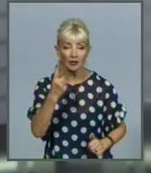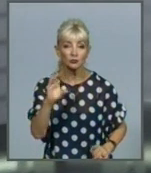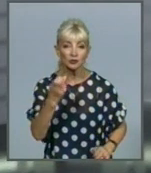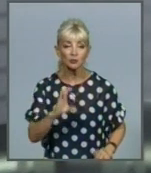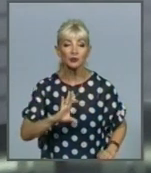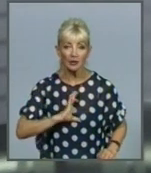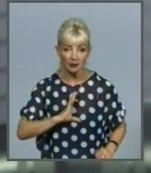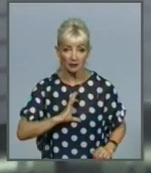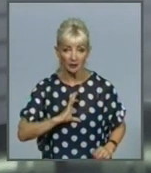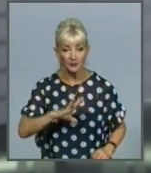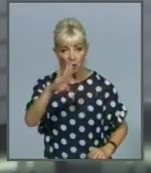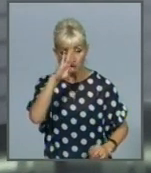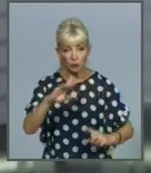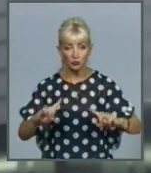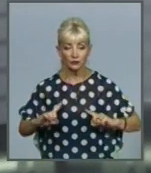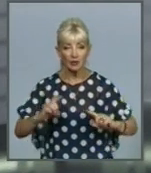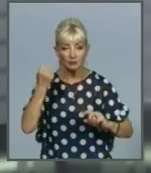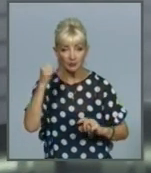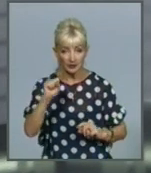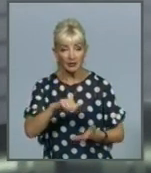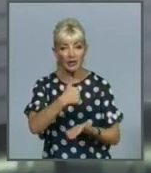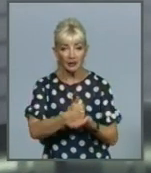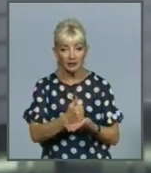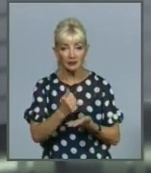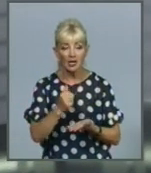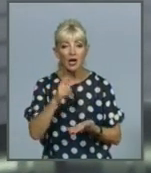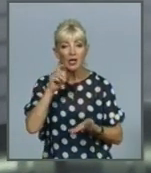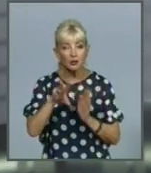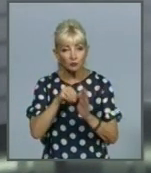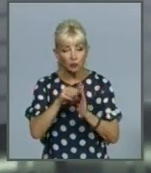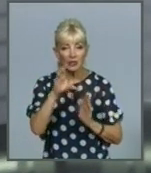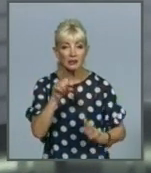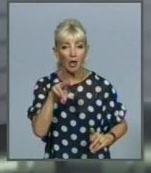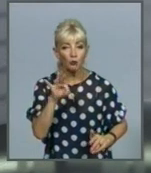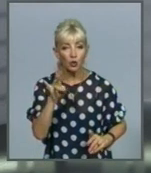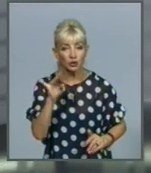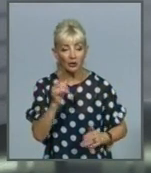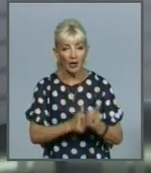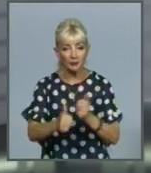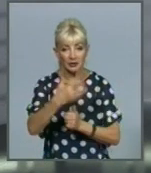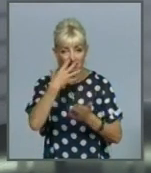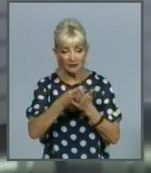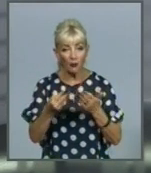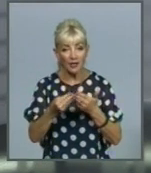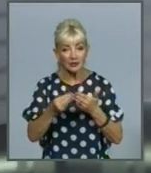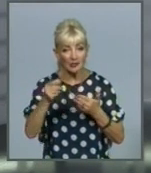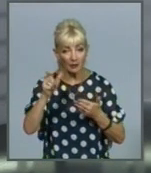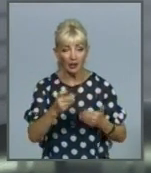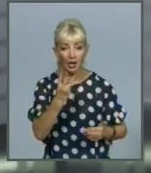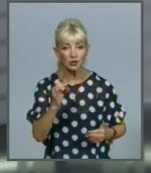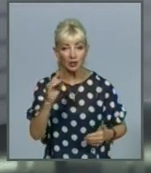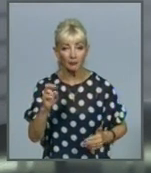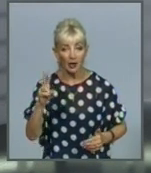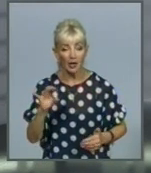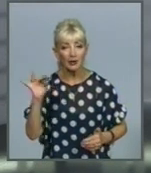2 золотые и 1 серебряную награды. Мужской финал выиграл лидер национальной сборной Владислав Сапожников, который опередил своего земляка Александра Щербака